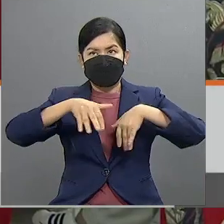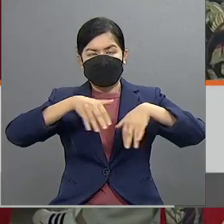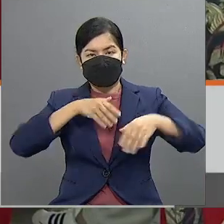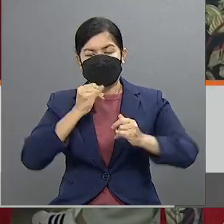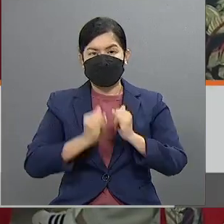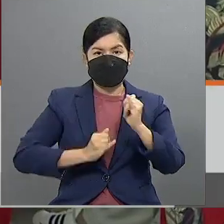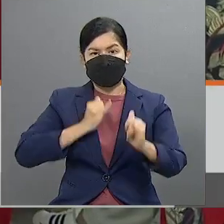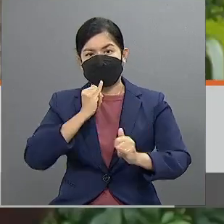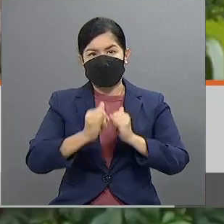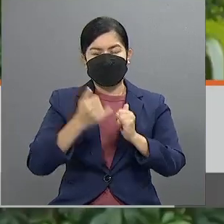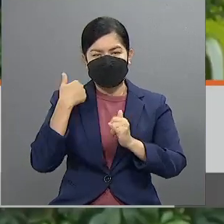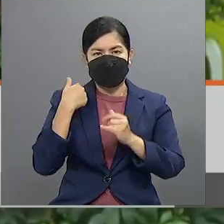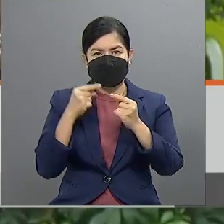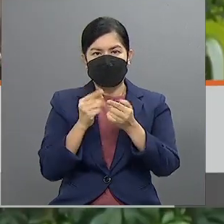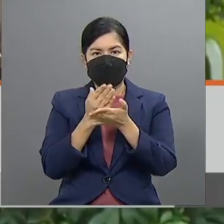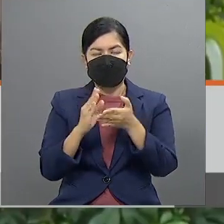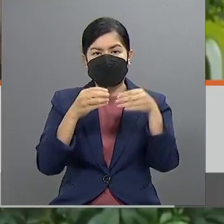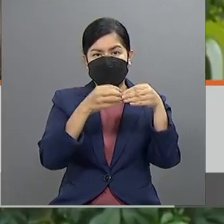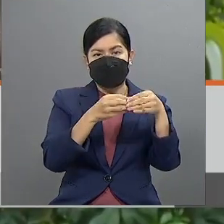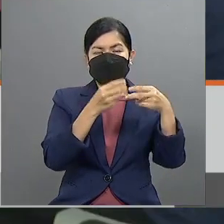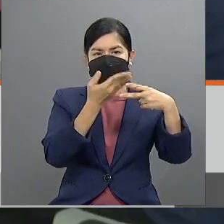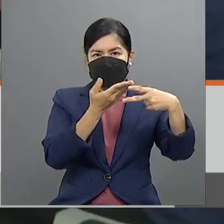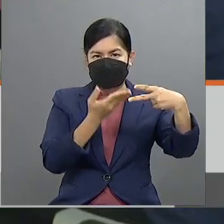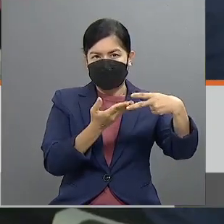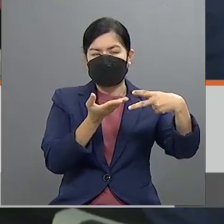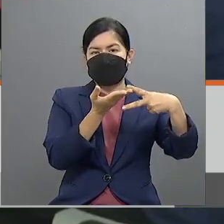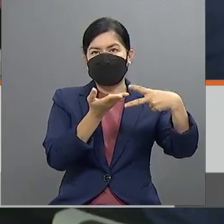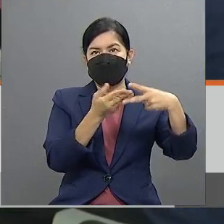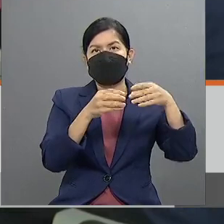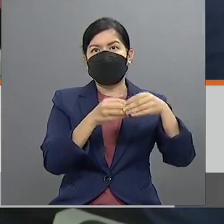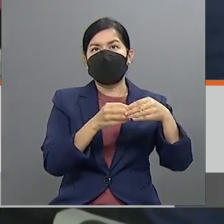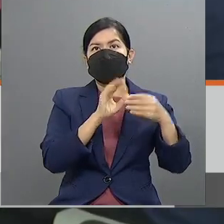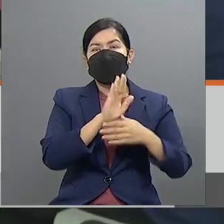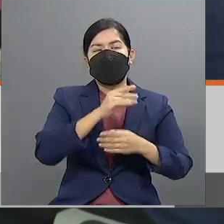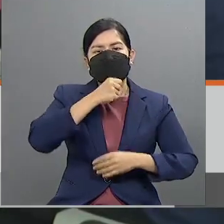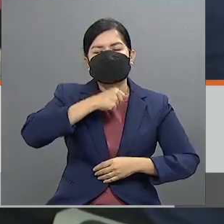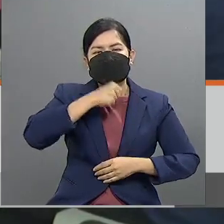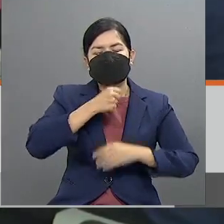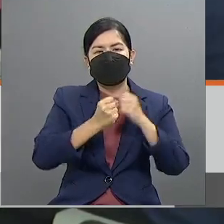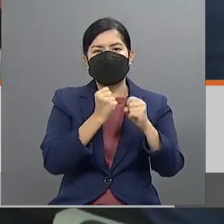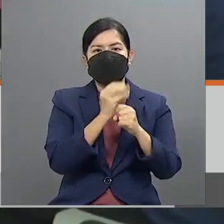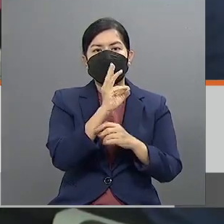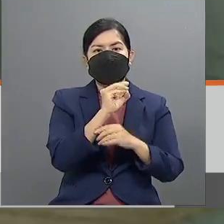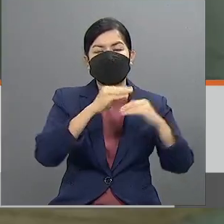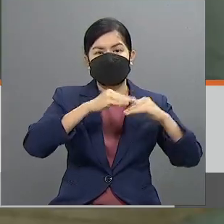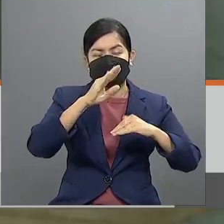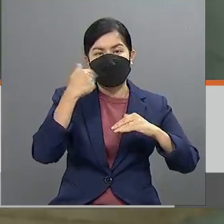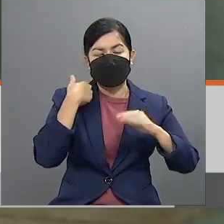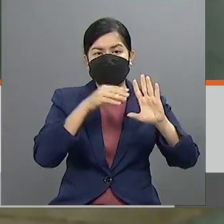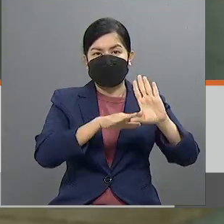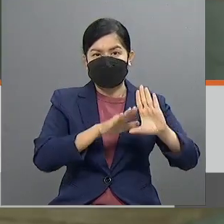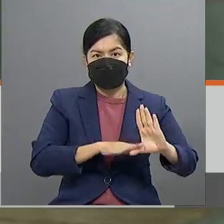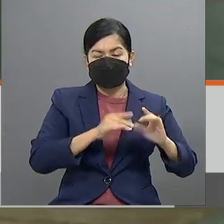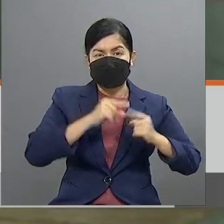2กลุ่มค่ะกลุ่มแรกนะคะเป็นผู้สูงอายุ60ปีขึ้นไปที่ลงทะเบียนผ่านระบบไทยร่วมใจและกลุ่มที่ Walk